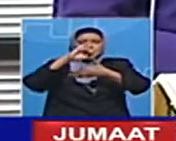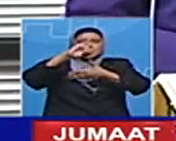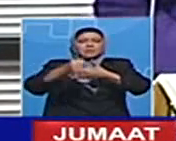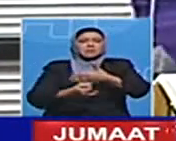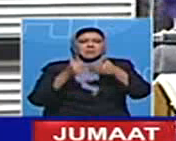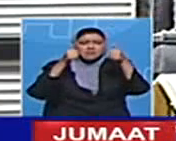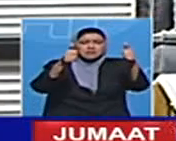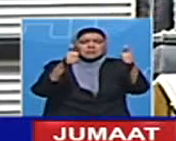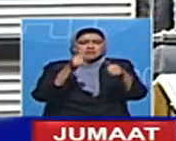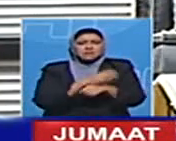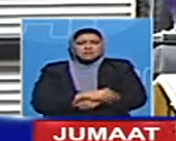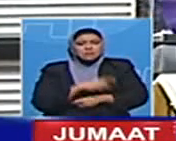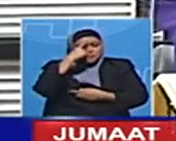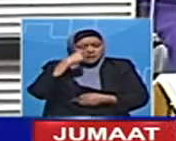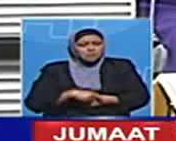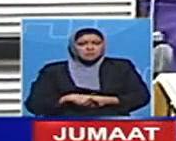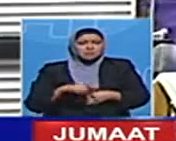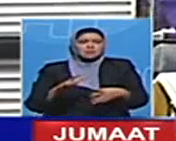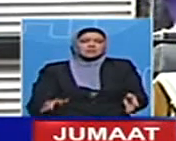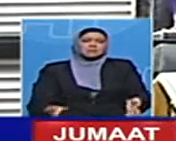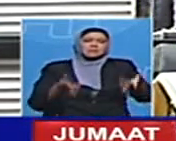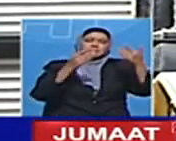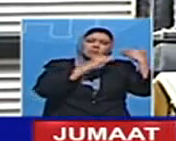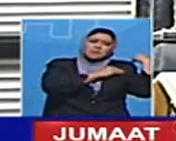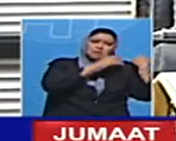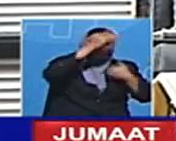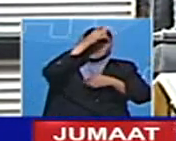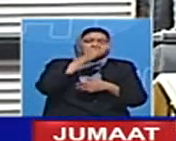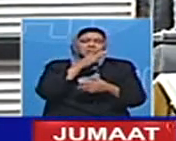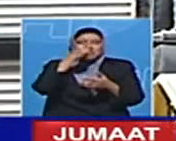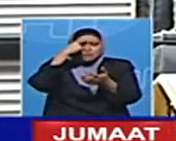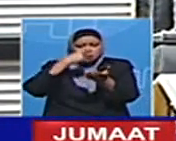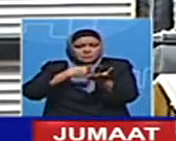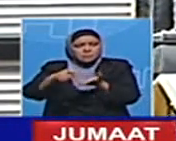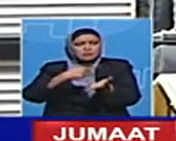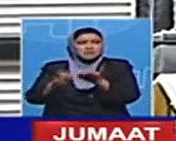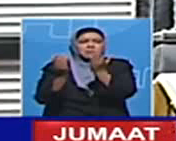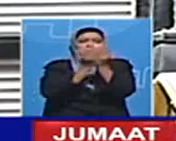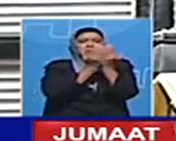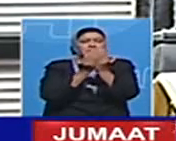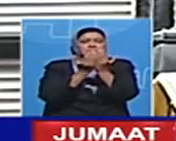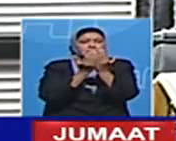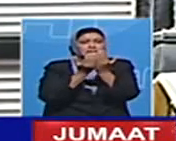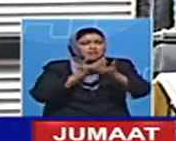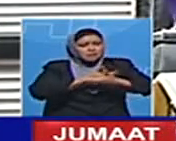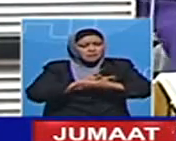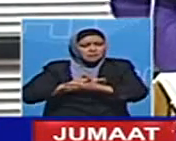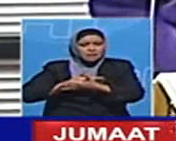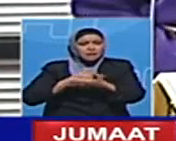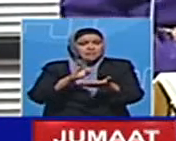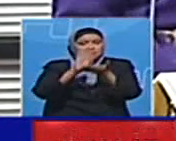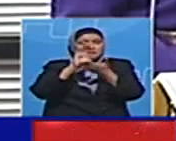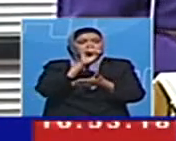Perintis bagi meringankan tanggungan Ibu Bapa untuk perbelanjaan persekolahan anak-anak bantuan